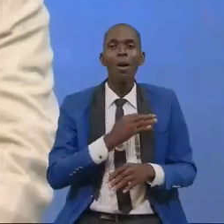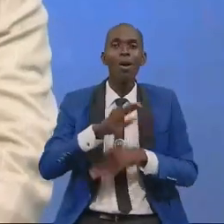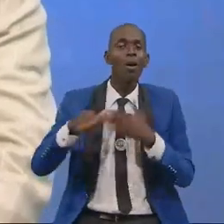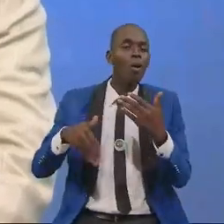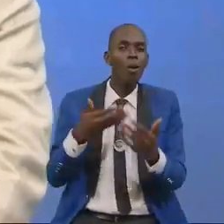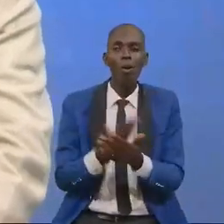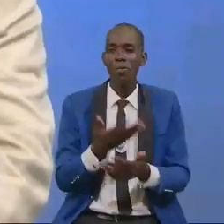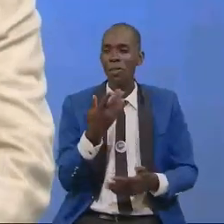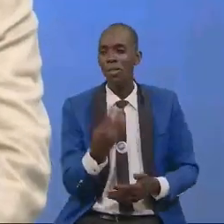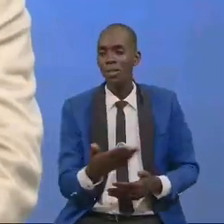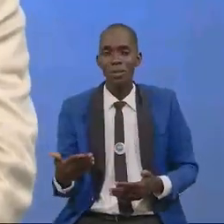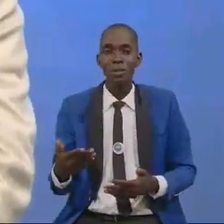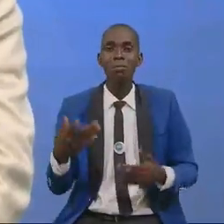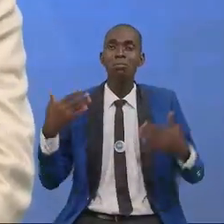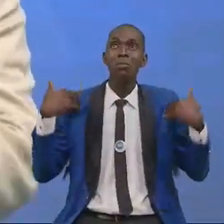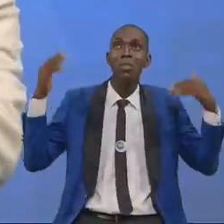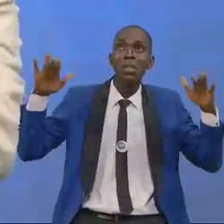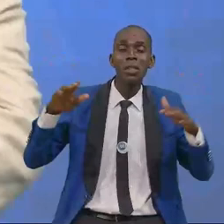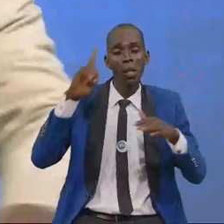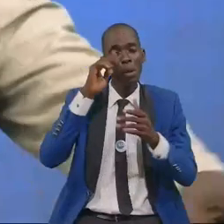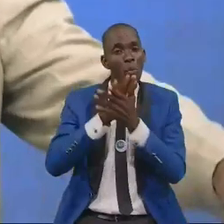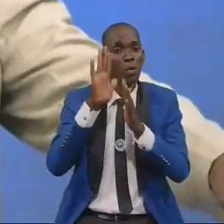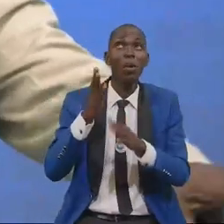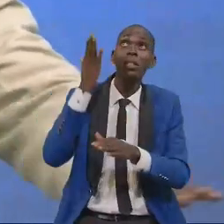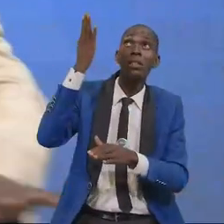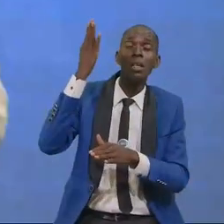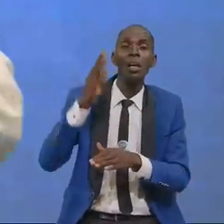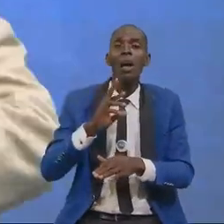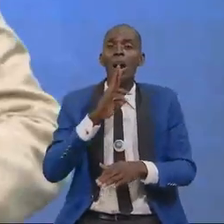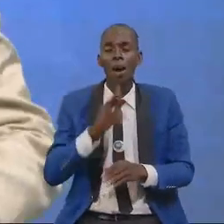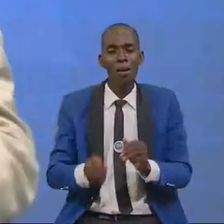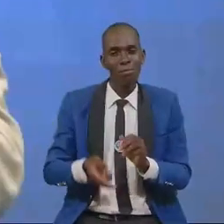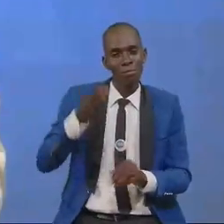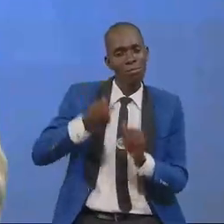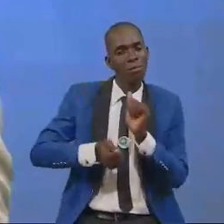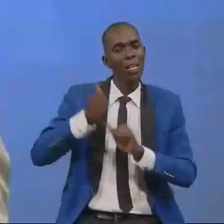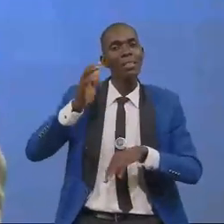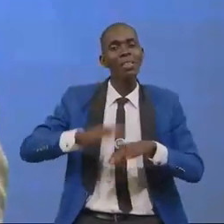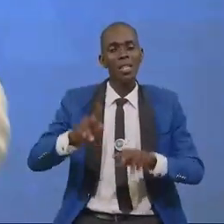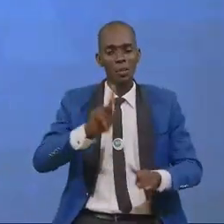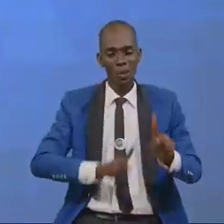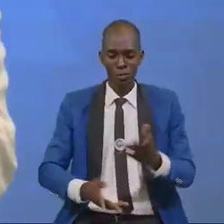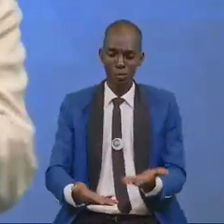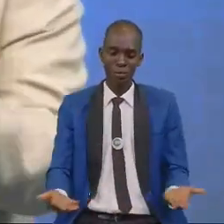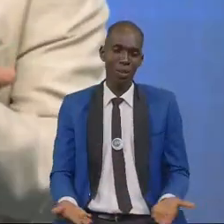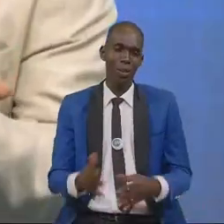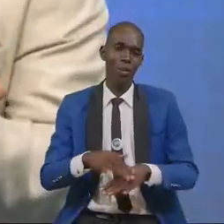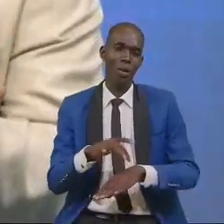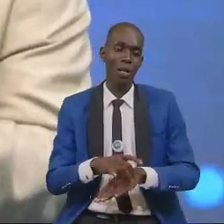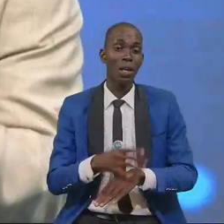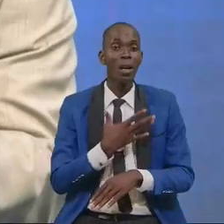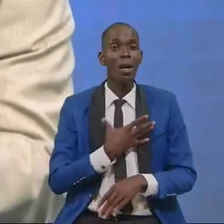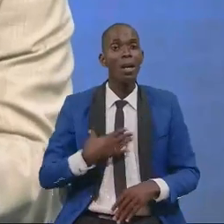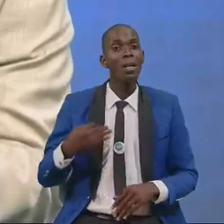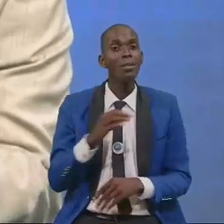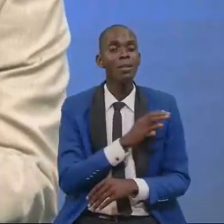tous ces anges qui sont au ciel sont plus élevés que ceux-là qui sont sur la terre et Christ